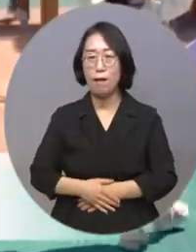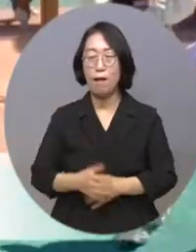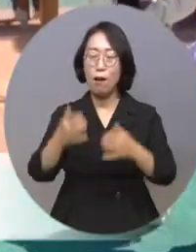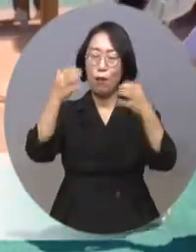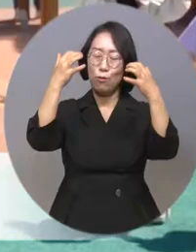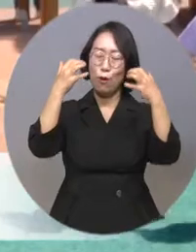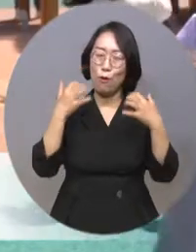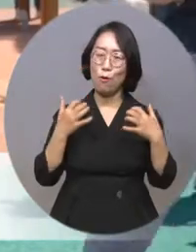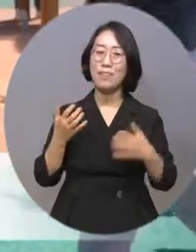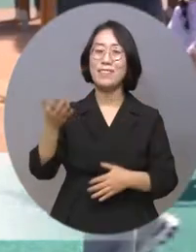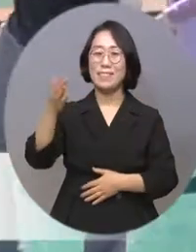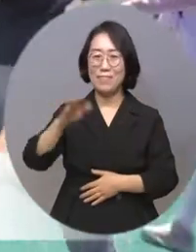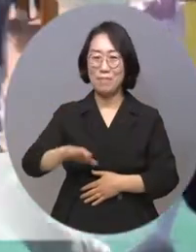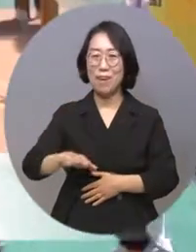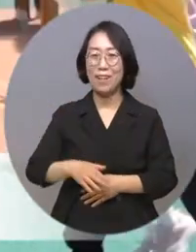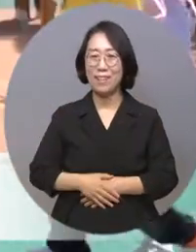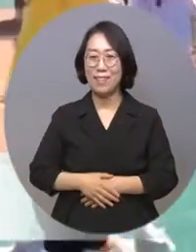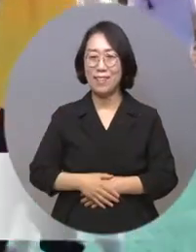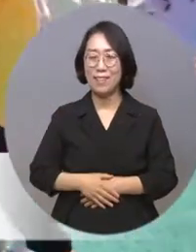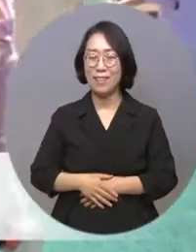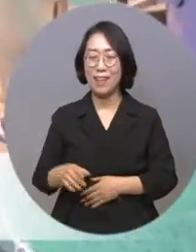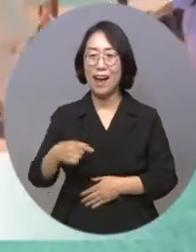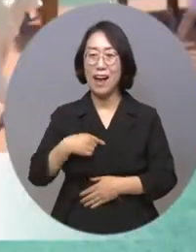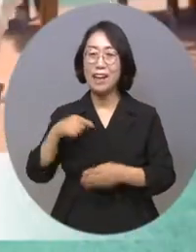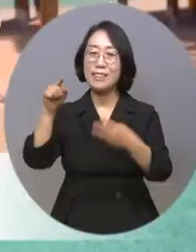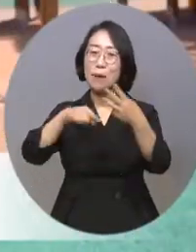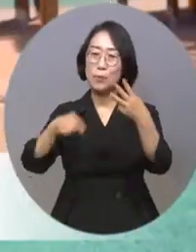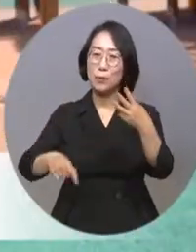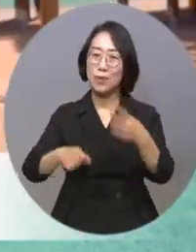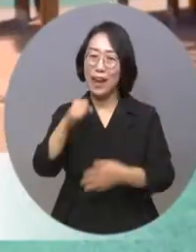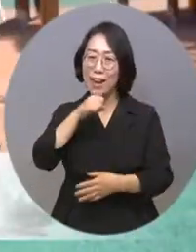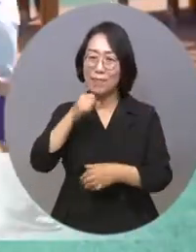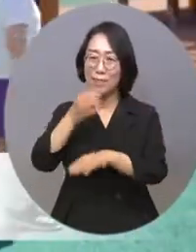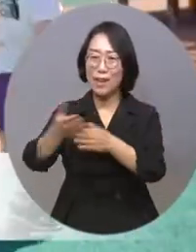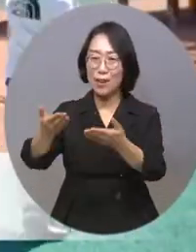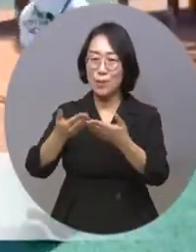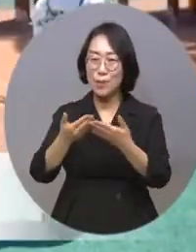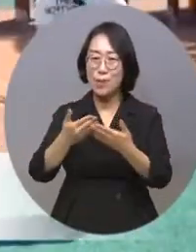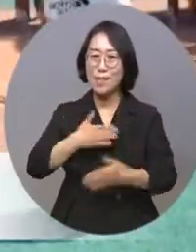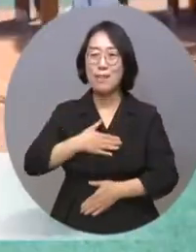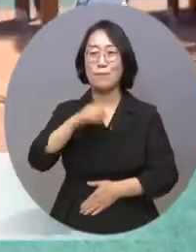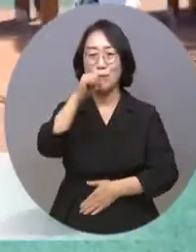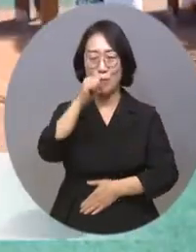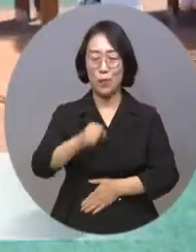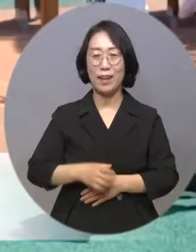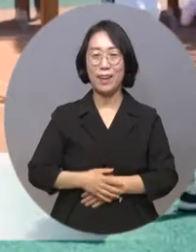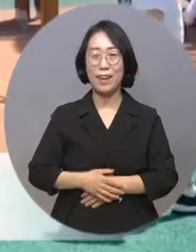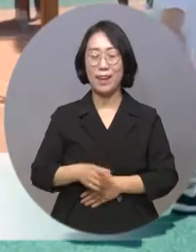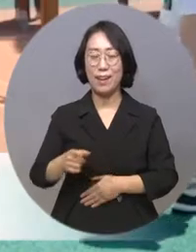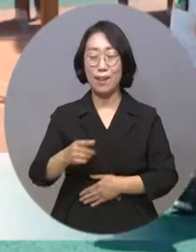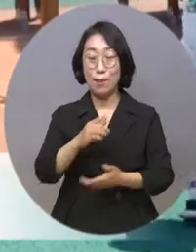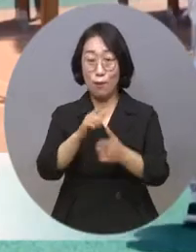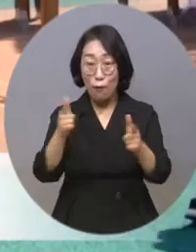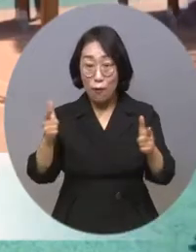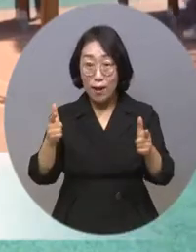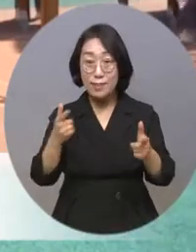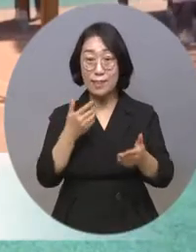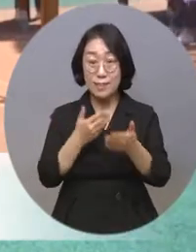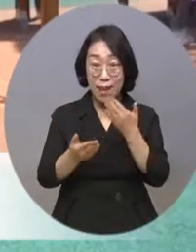조금 그랬지만 양산에서 온 외삼촌이 이 아이스크림도 사줘갖고 기분도 좋고요. 그리고 여기 있는 다양한 체험